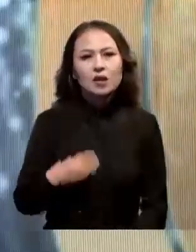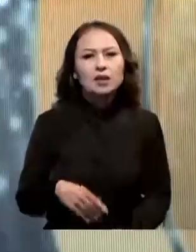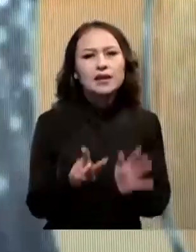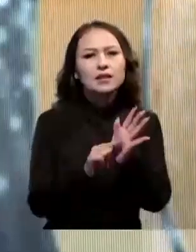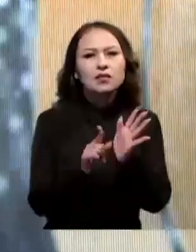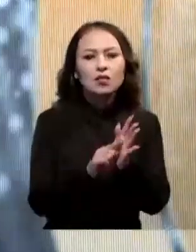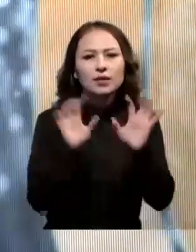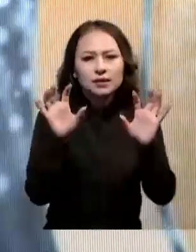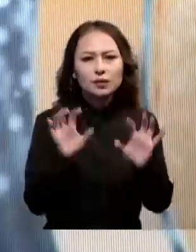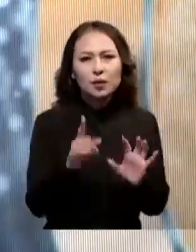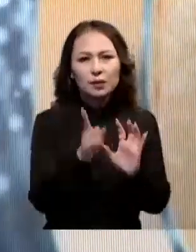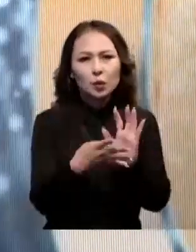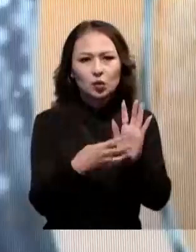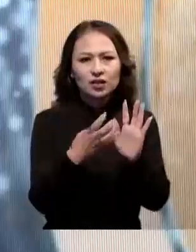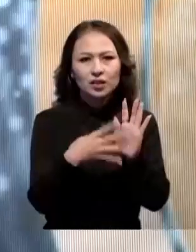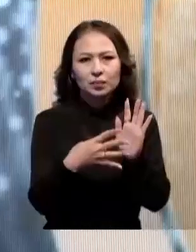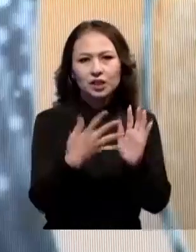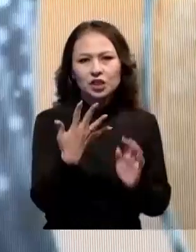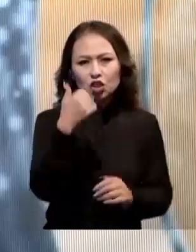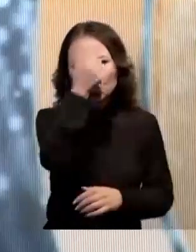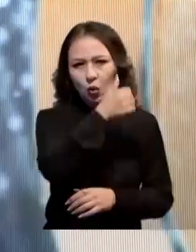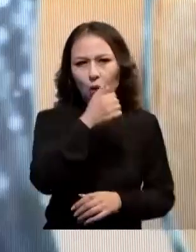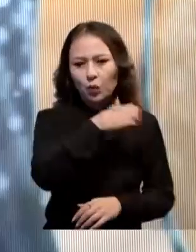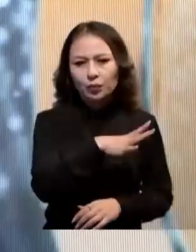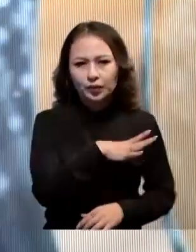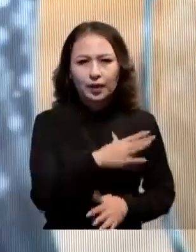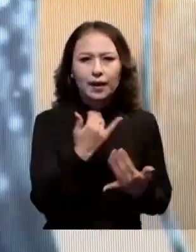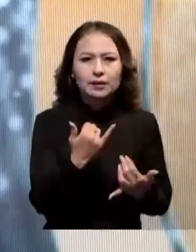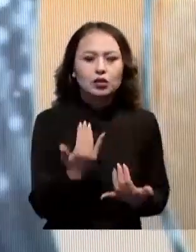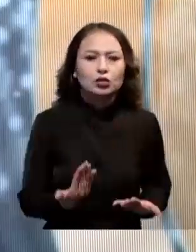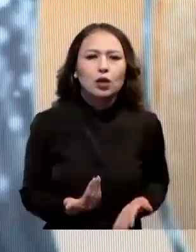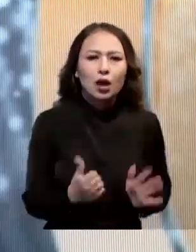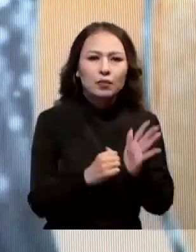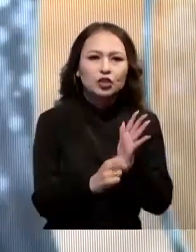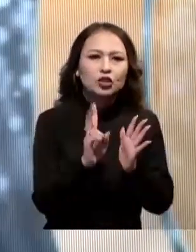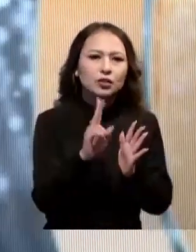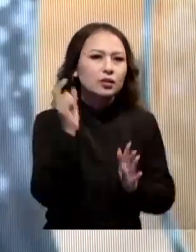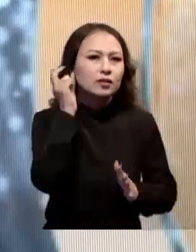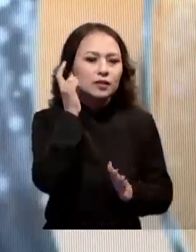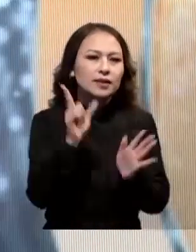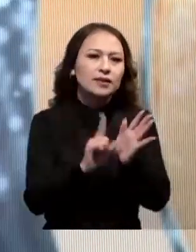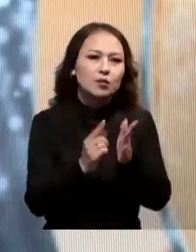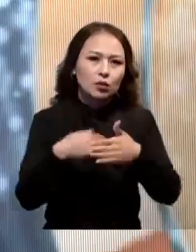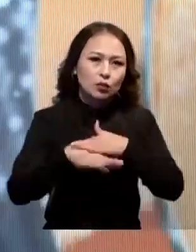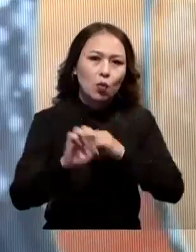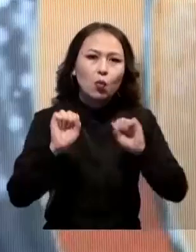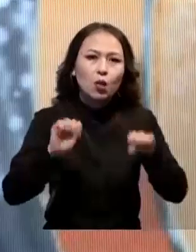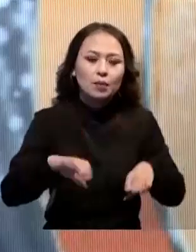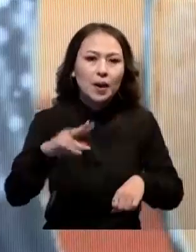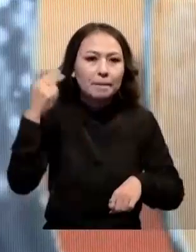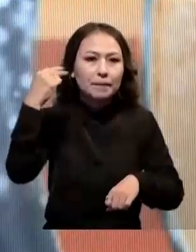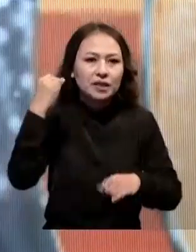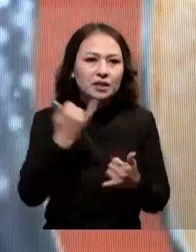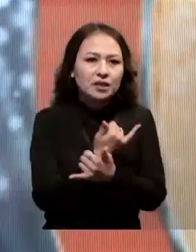Францияның зейнетақы реформасы 1945 жылы қолға алынды. Қазір тұрғындар 68 жасында зейнетке шығады, бірақ президенттің ұсынып